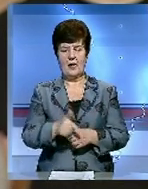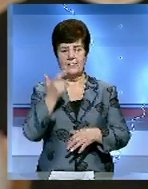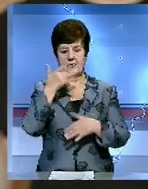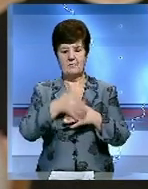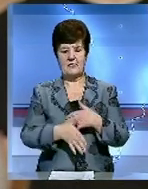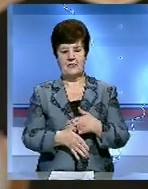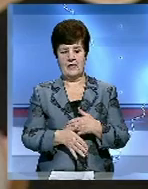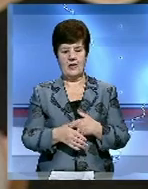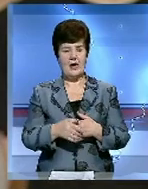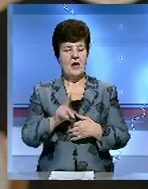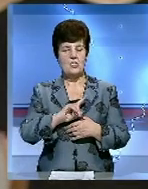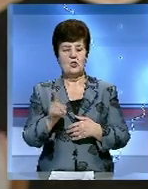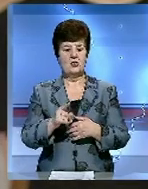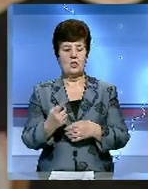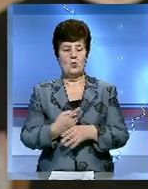mă judece pentru ce am făcut.